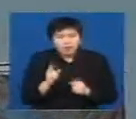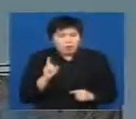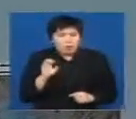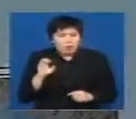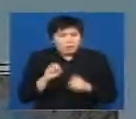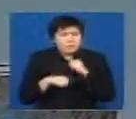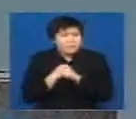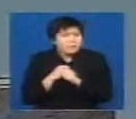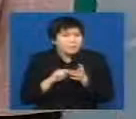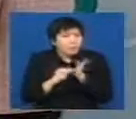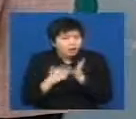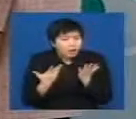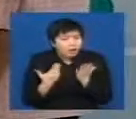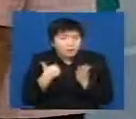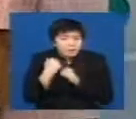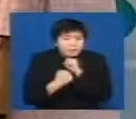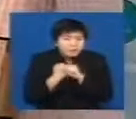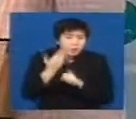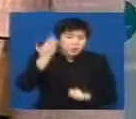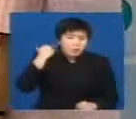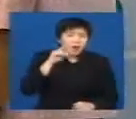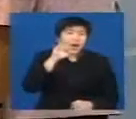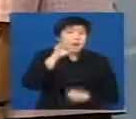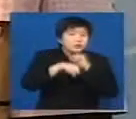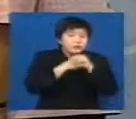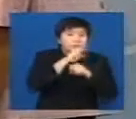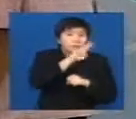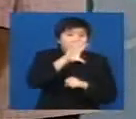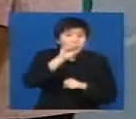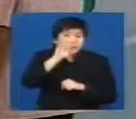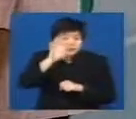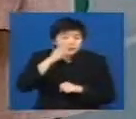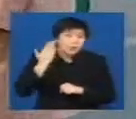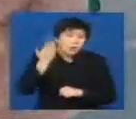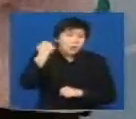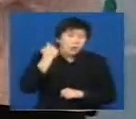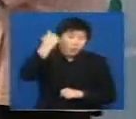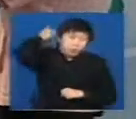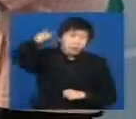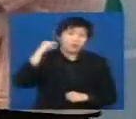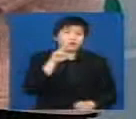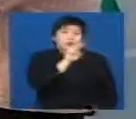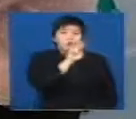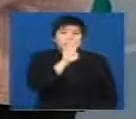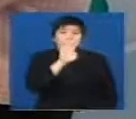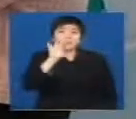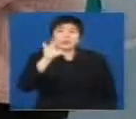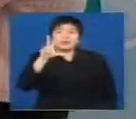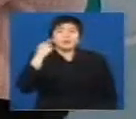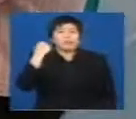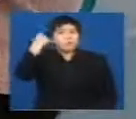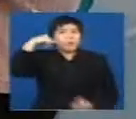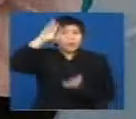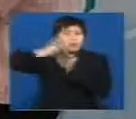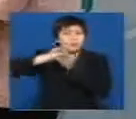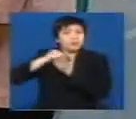ตาเป็นไงก็คือไอ้ท่วมปี54หรือปี83 ปี83ก็เอามาใช้ในการที่จะคำนวณอีกที เอามาเป็นตัวสูงสุดฮะว่าไม่รู้เกิดมาอีกกับฉันเอาน